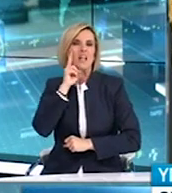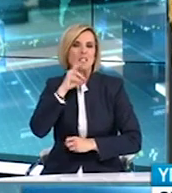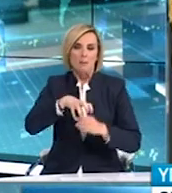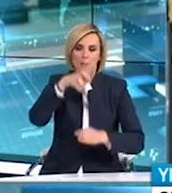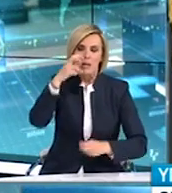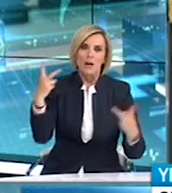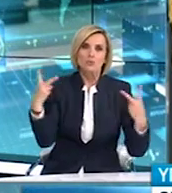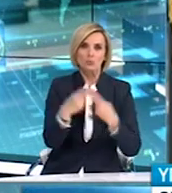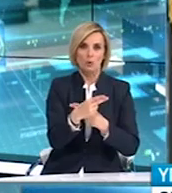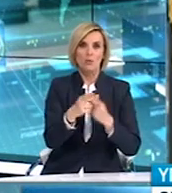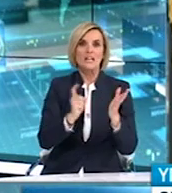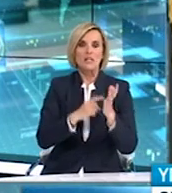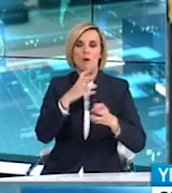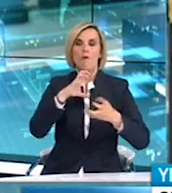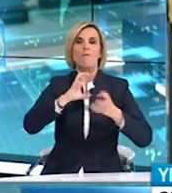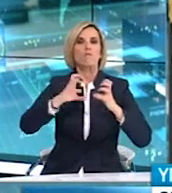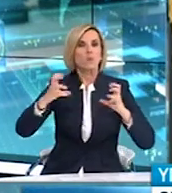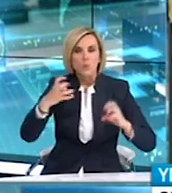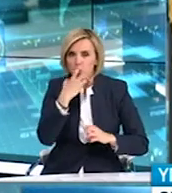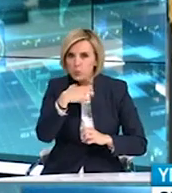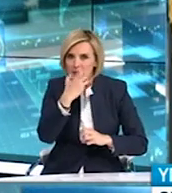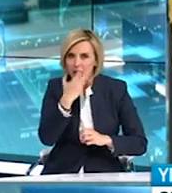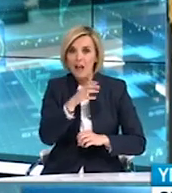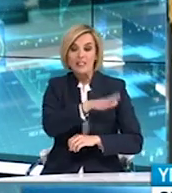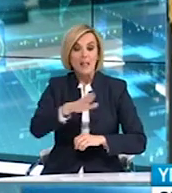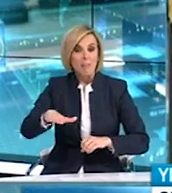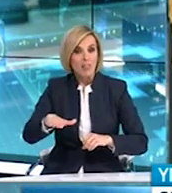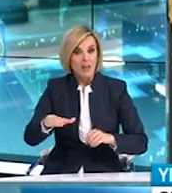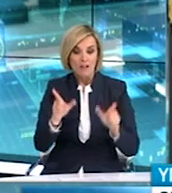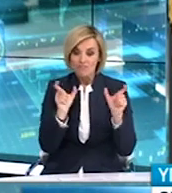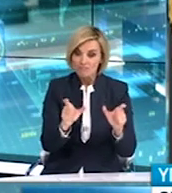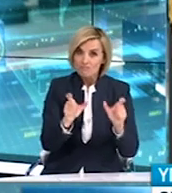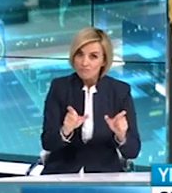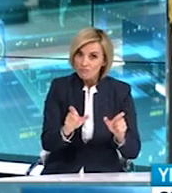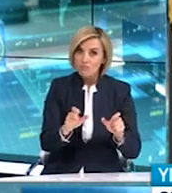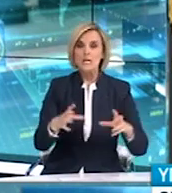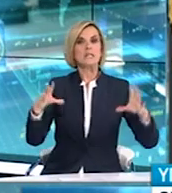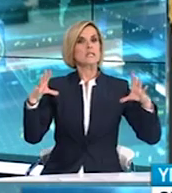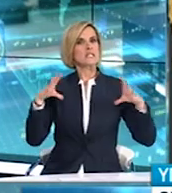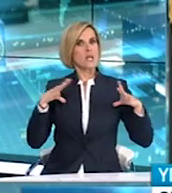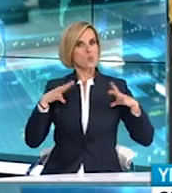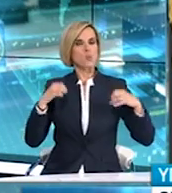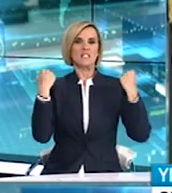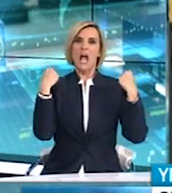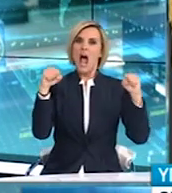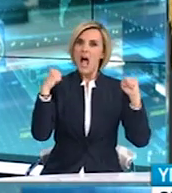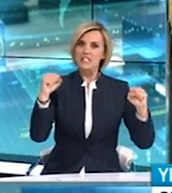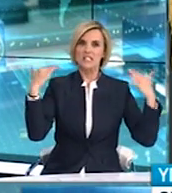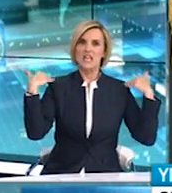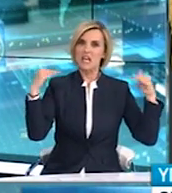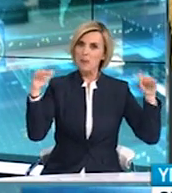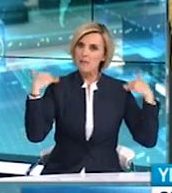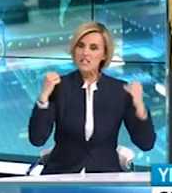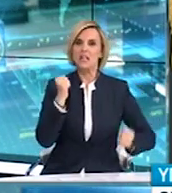πολλές οικογένειες που έχουν παιδάκια τα παιδιά είναι στο σπίτι, επαρκή ξεκούραση και σωματική άσκηση όσο είναι